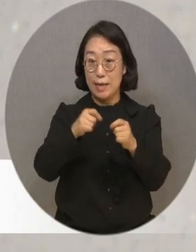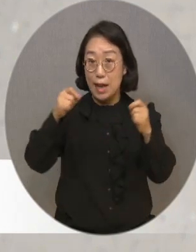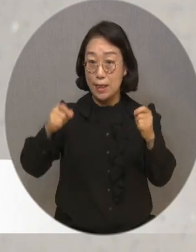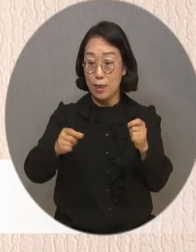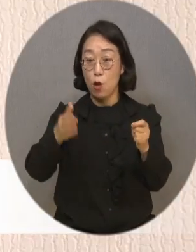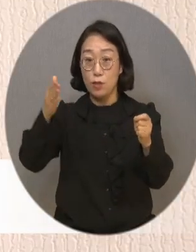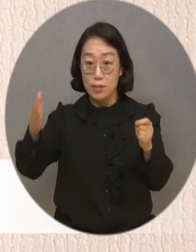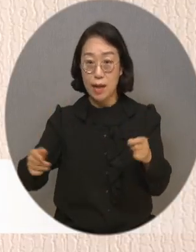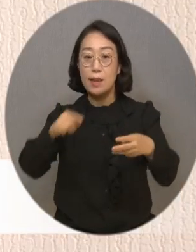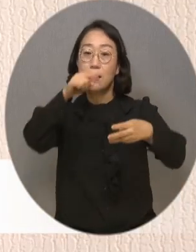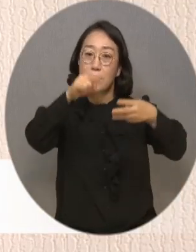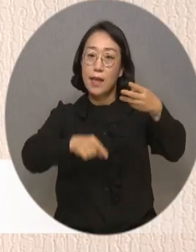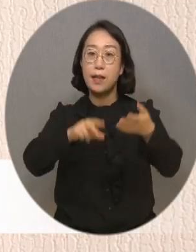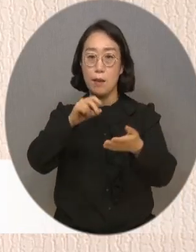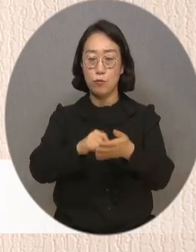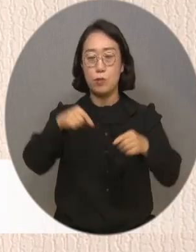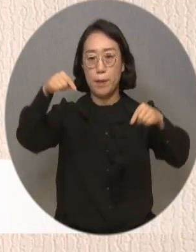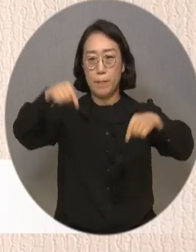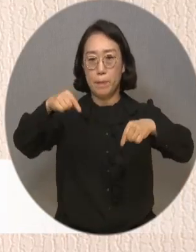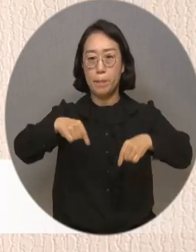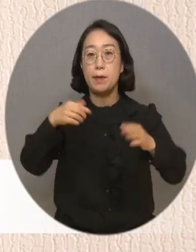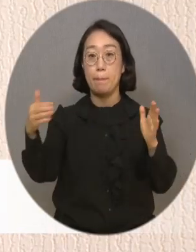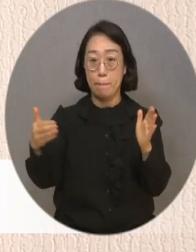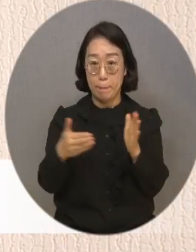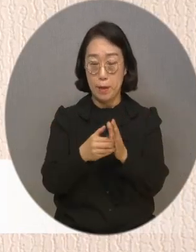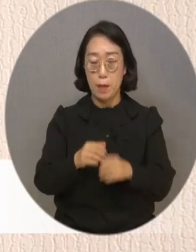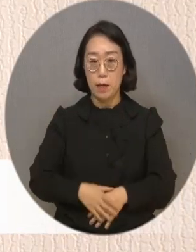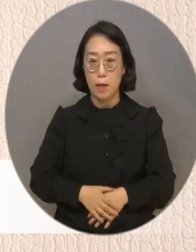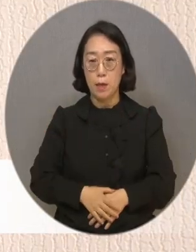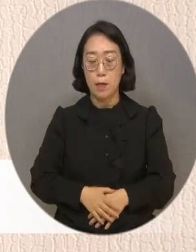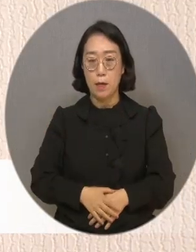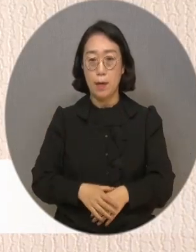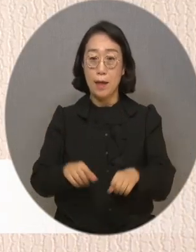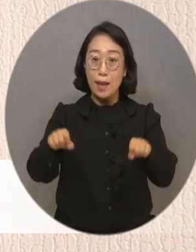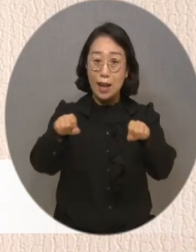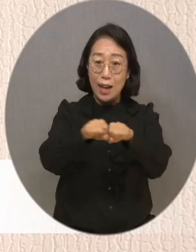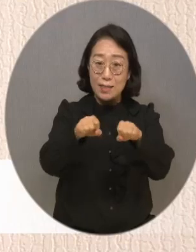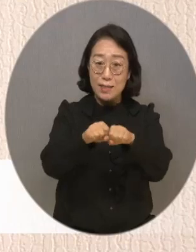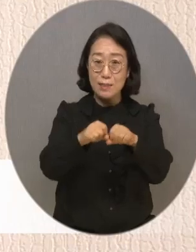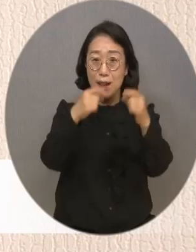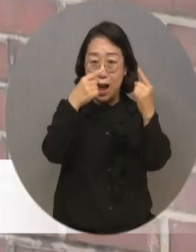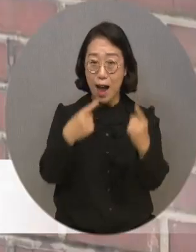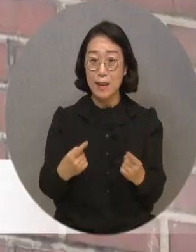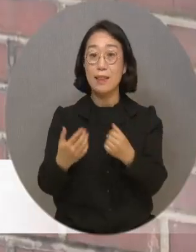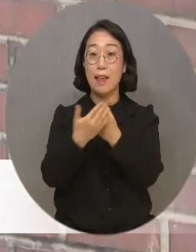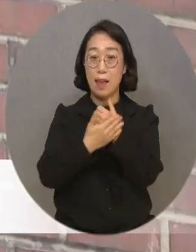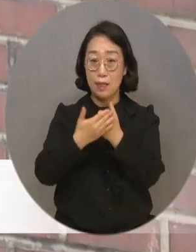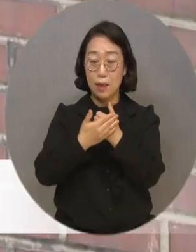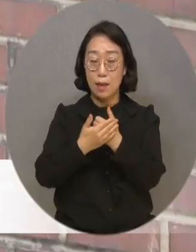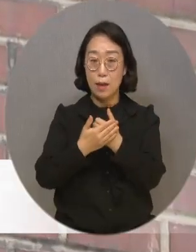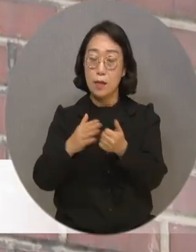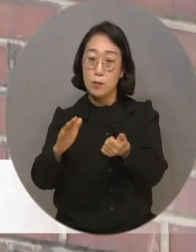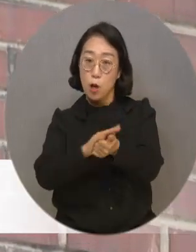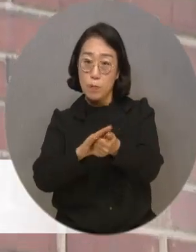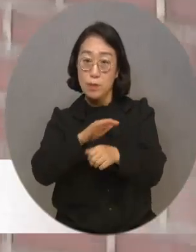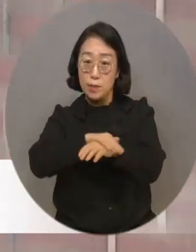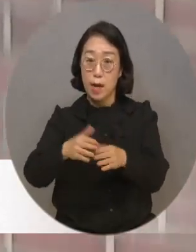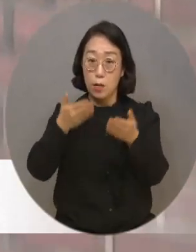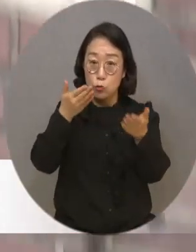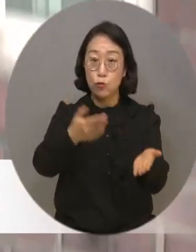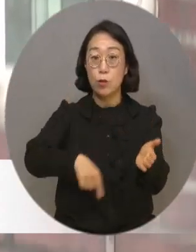3개 안건에 대한 논의가 이뤄졌습니다. 먼저 도시가스요금 할인 혜택 대상자의 원활한 서비스 이용을